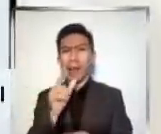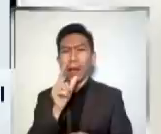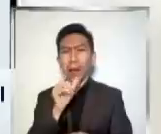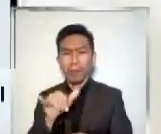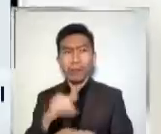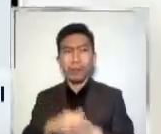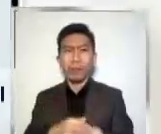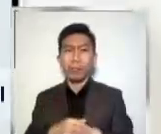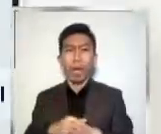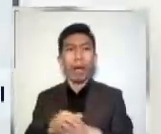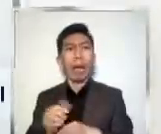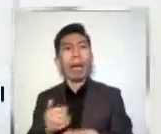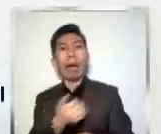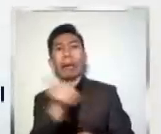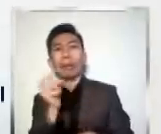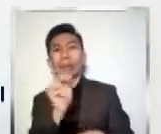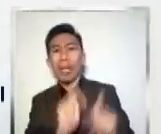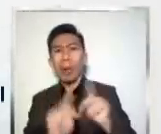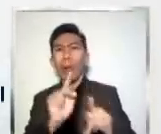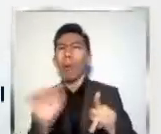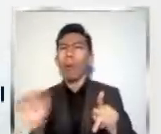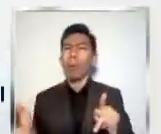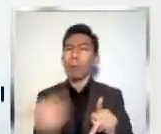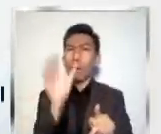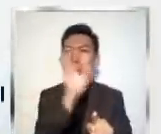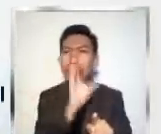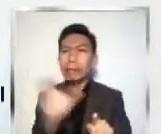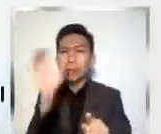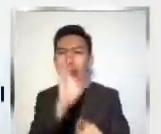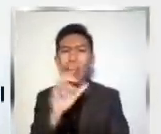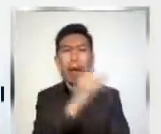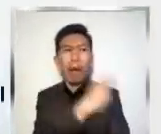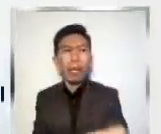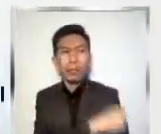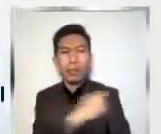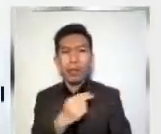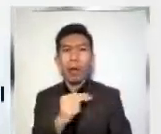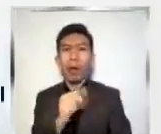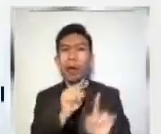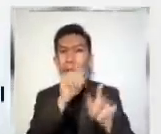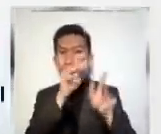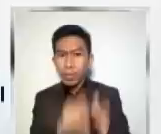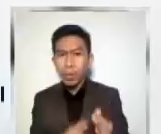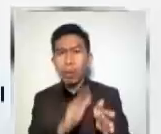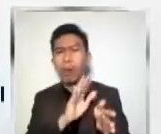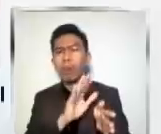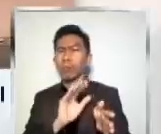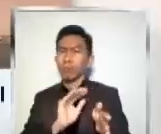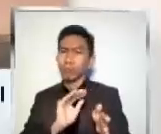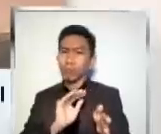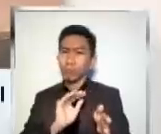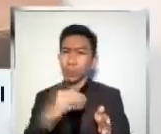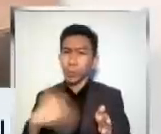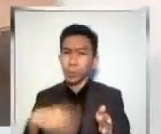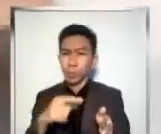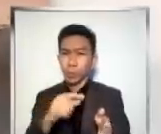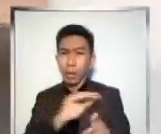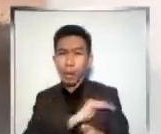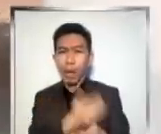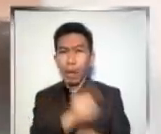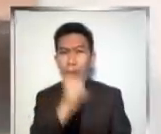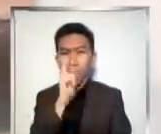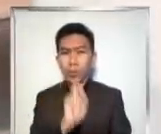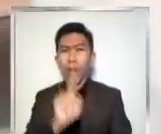dahil sa full capacity. Sa paghahanap ng ospital, namatayan si Ronald Julian ng 1 taong gulang na anak na si Jonalyn